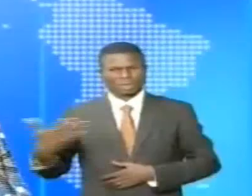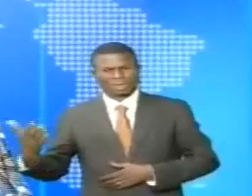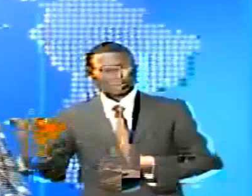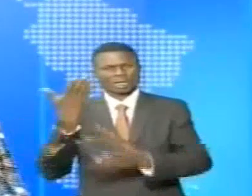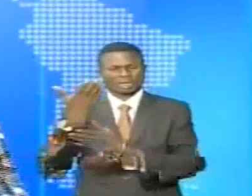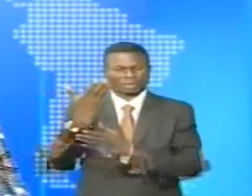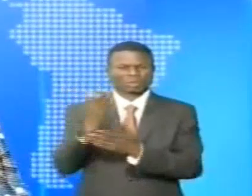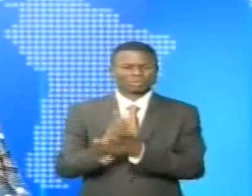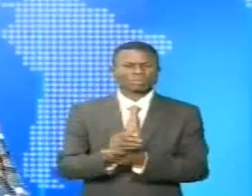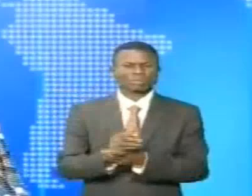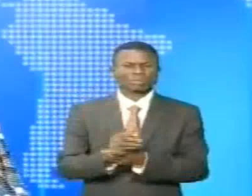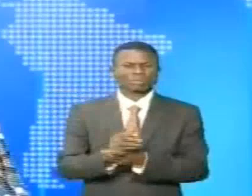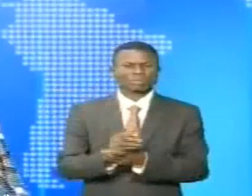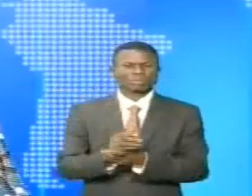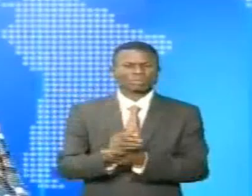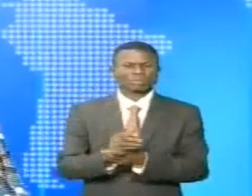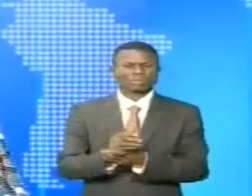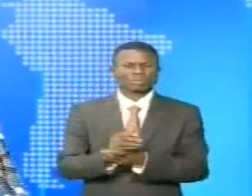implication du chef de l'État.